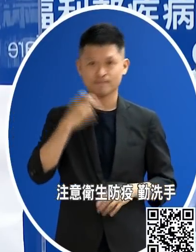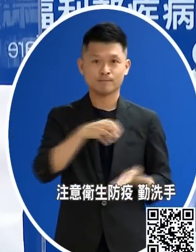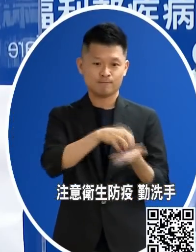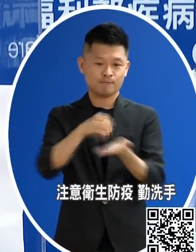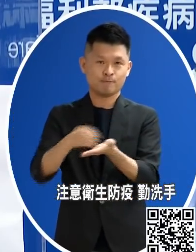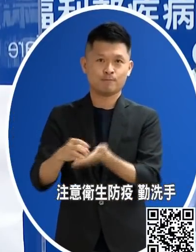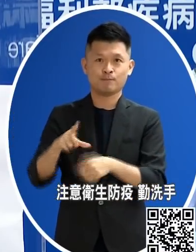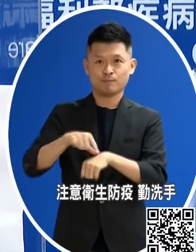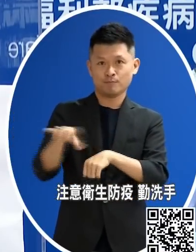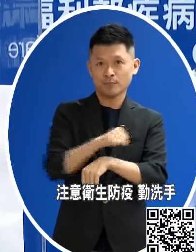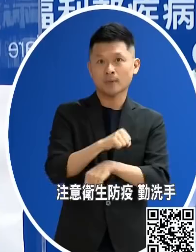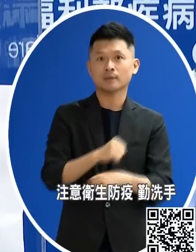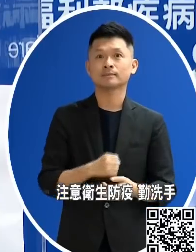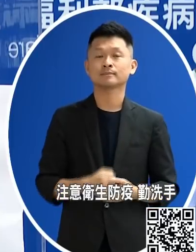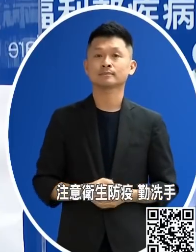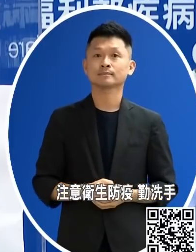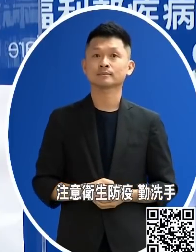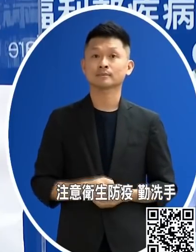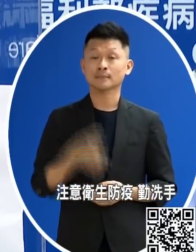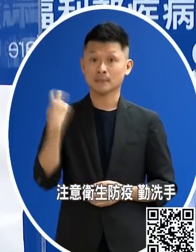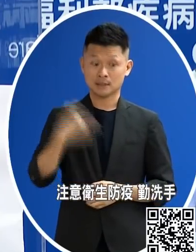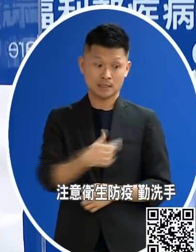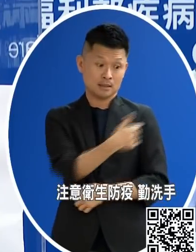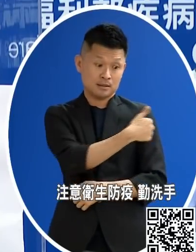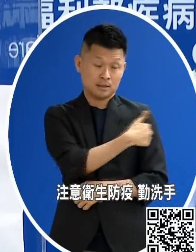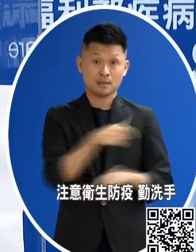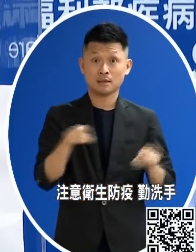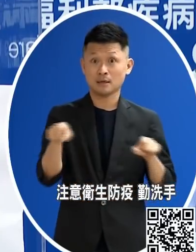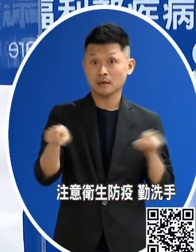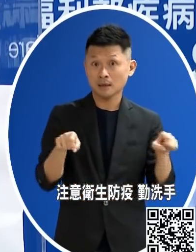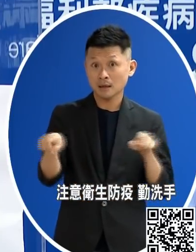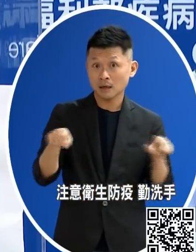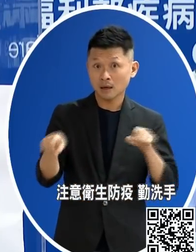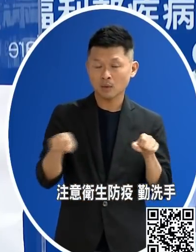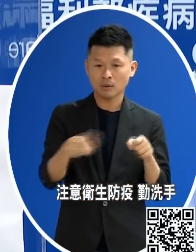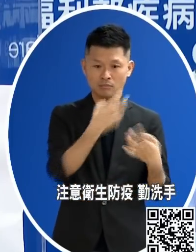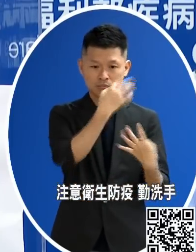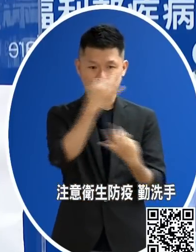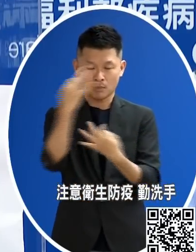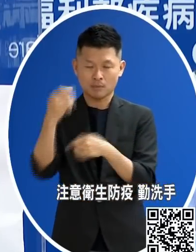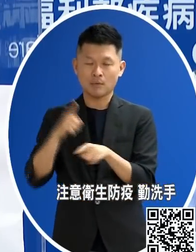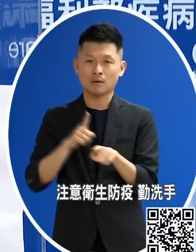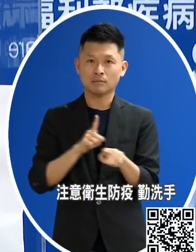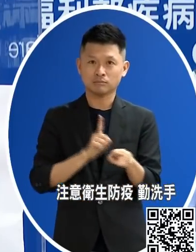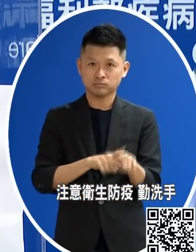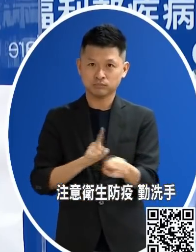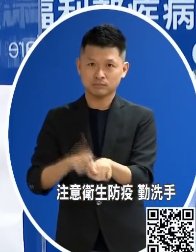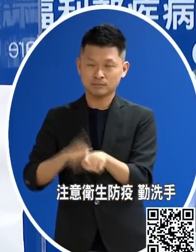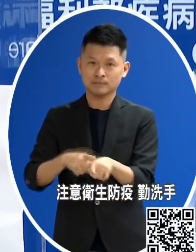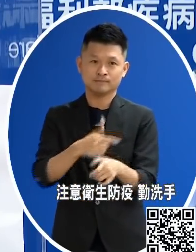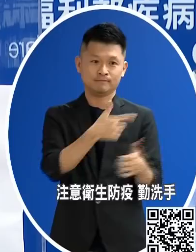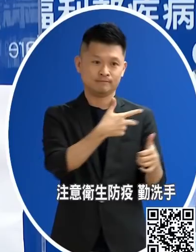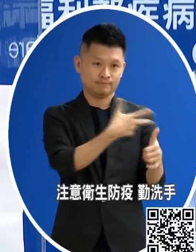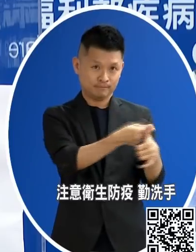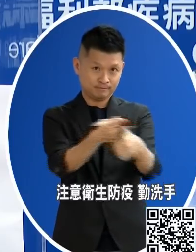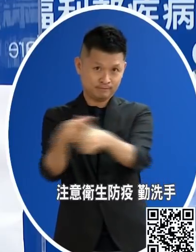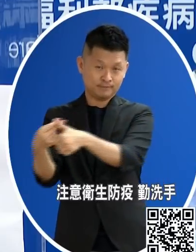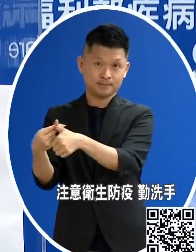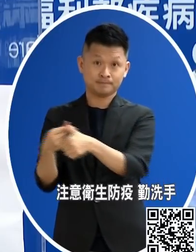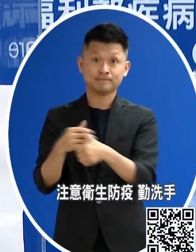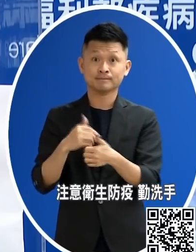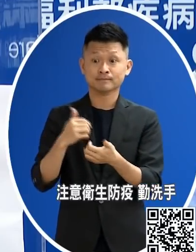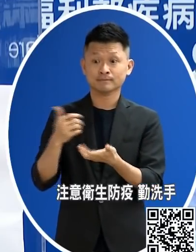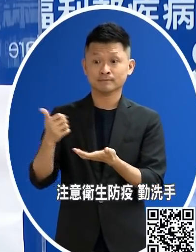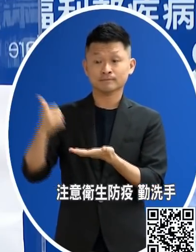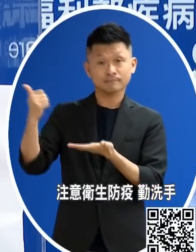业。那我们按照我们的接种计划那来做施打。那至于配送的量我们这个货